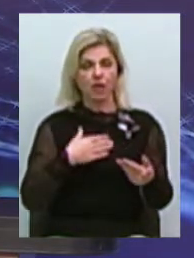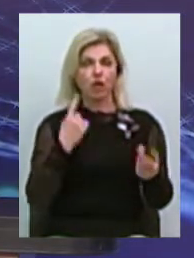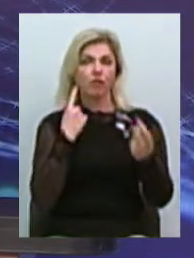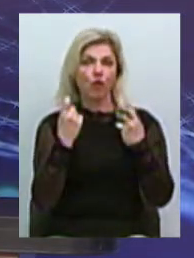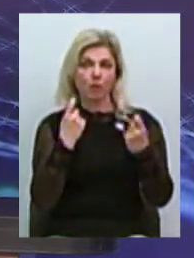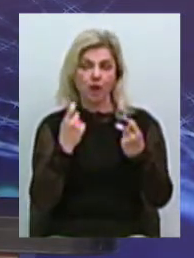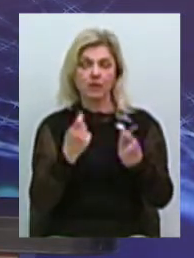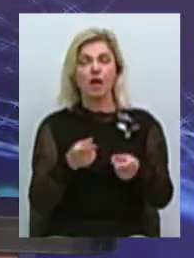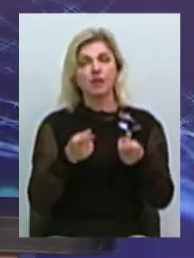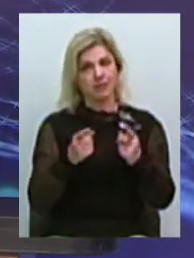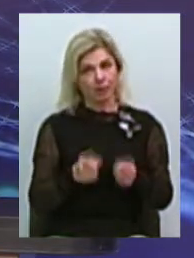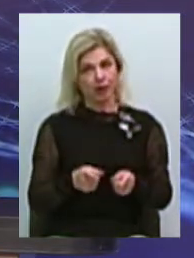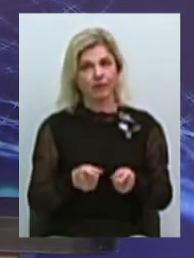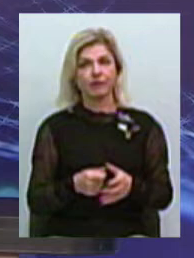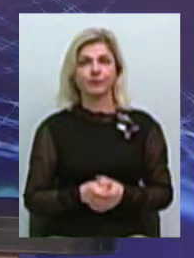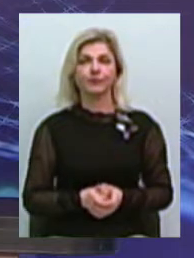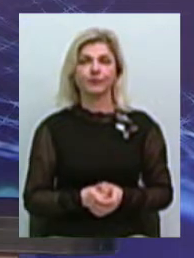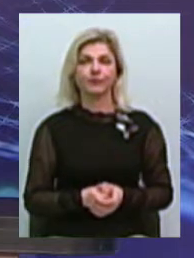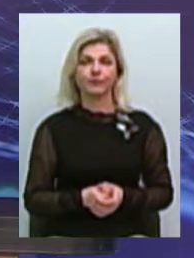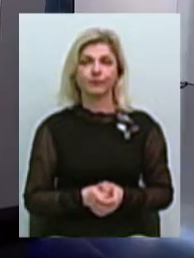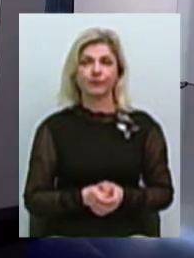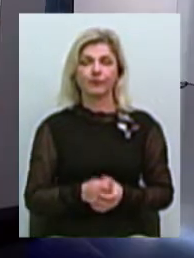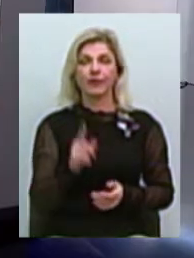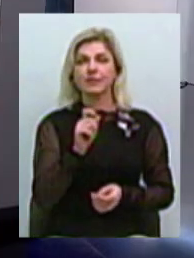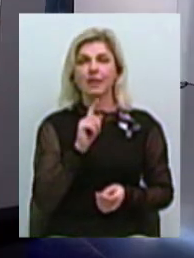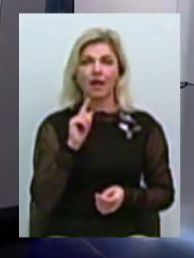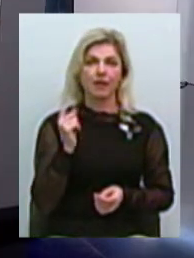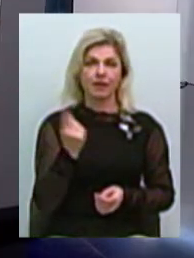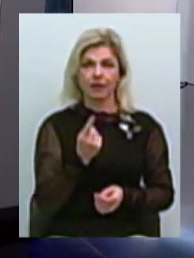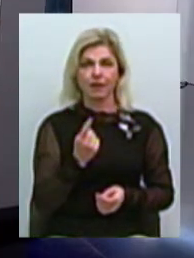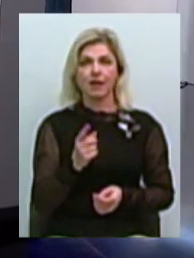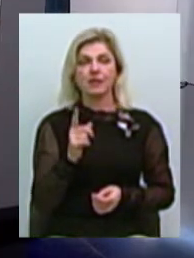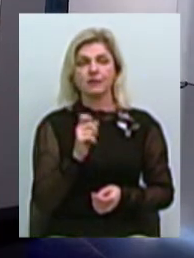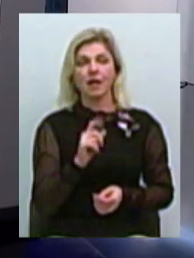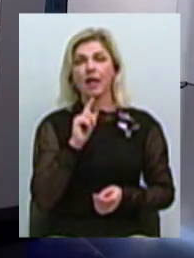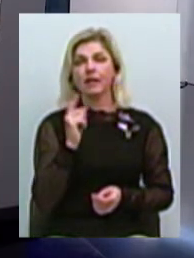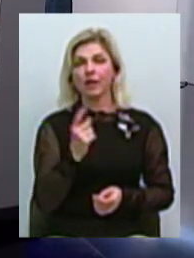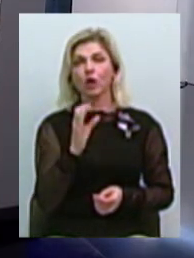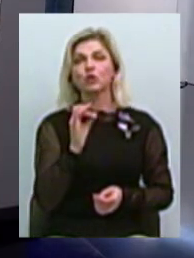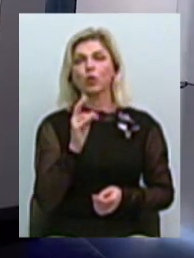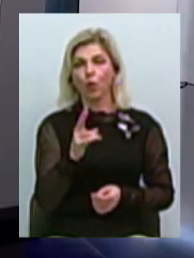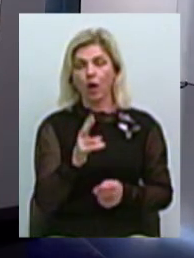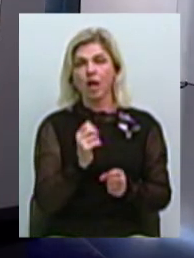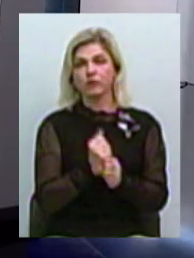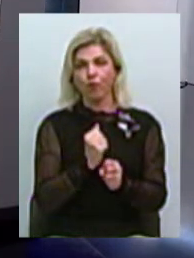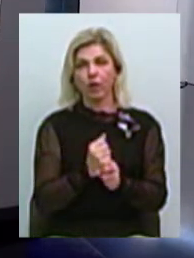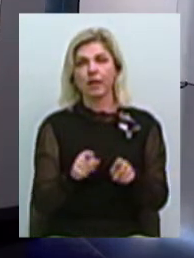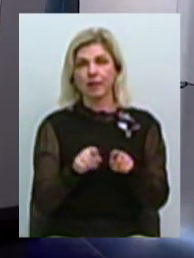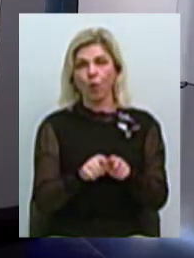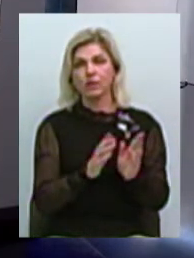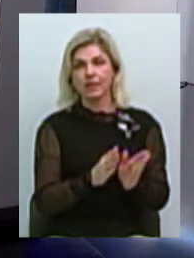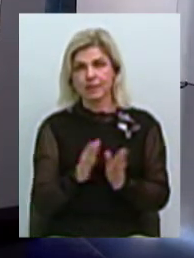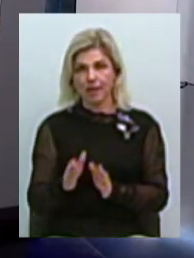інформації, то насправді за рік, а саме за рік термін утворення цієї системи може бути